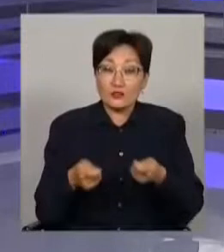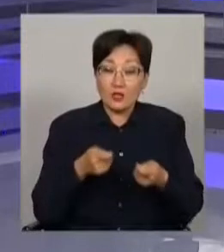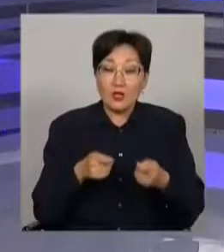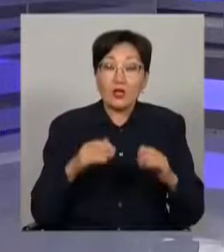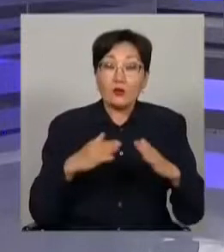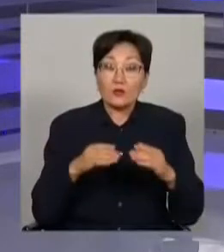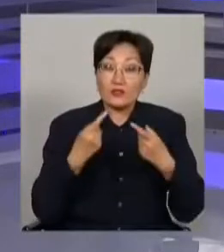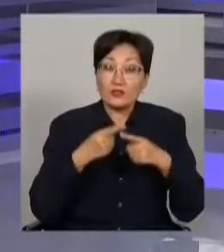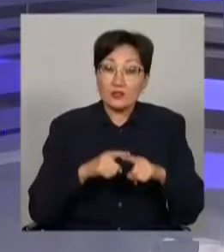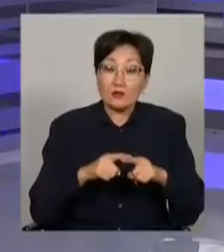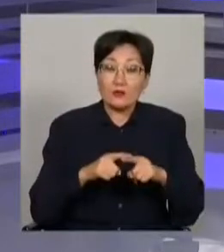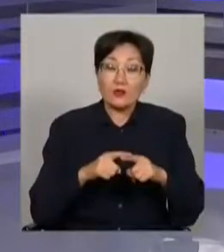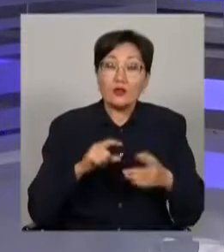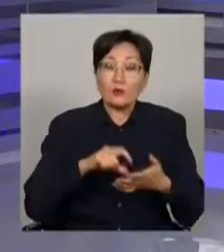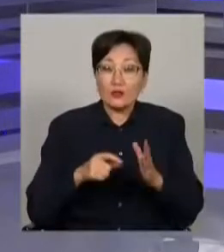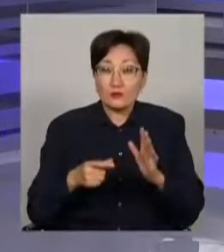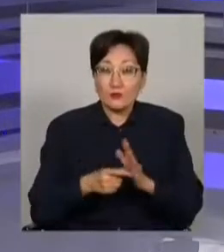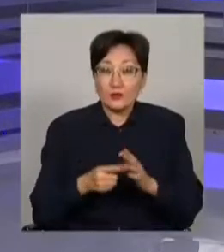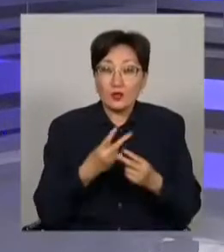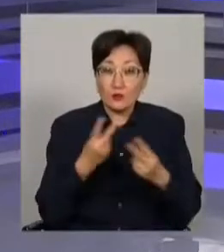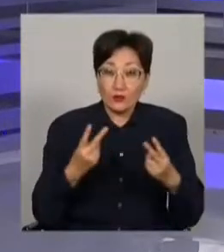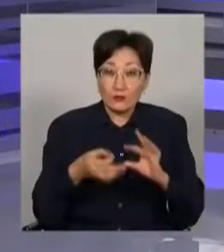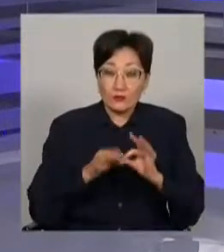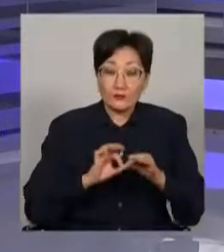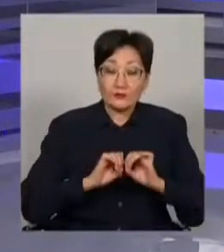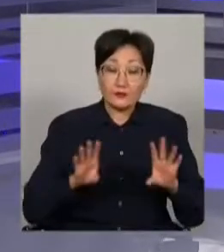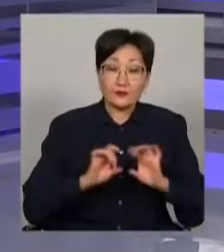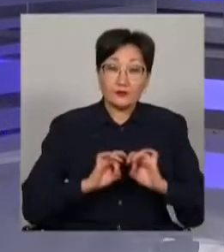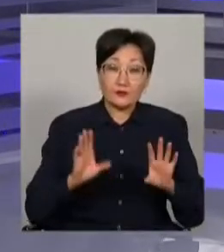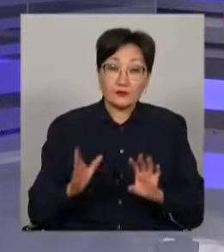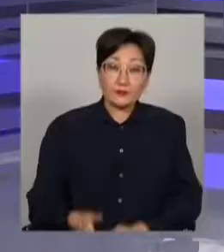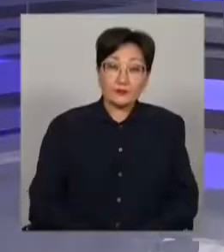кампустың техникалық базасына оң бағасын берді. Толығырақ тілші тарқатады.